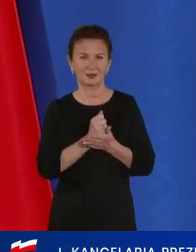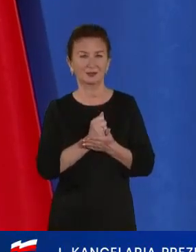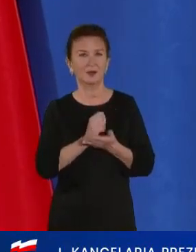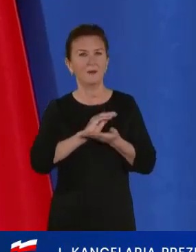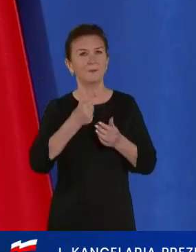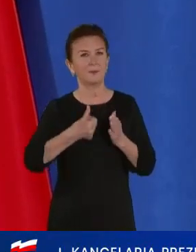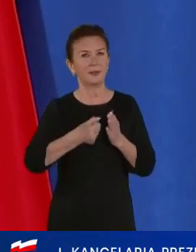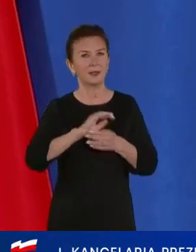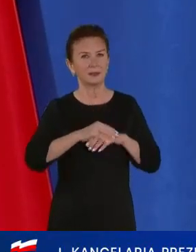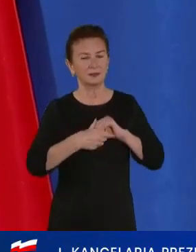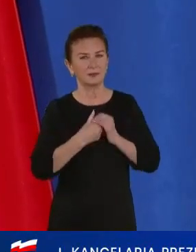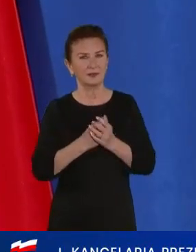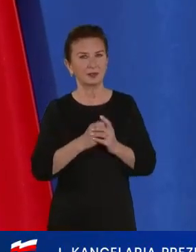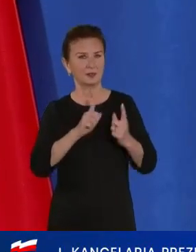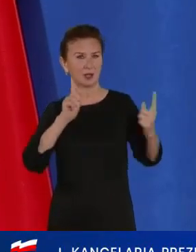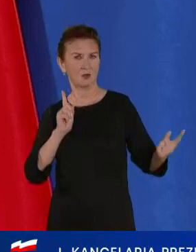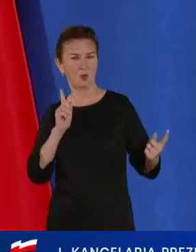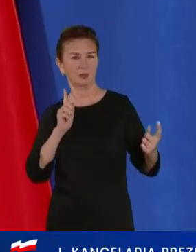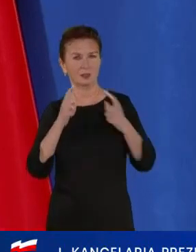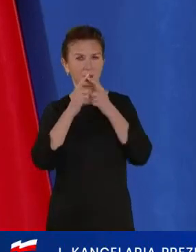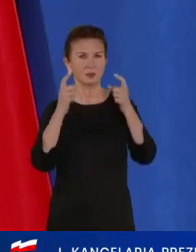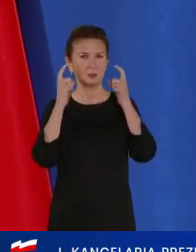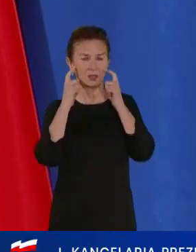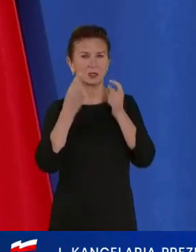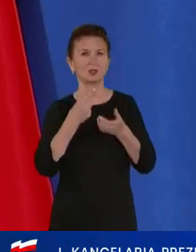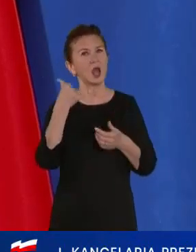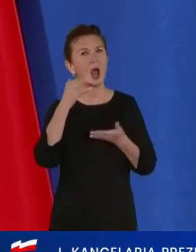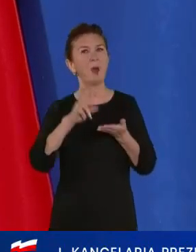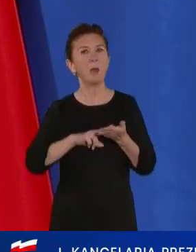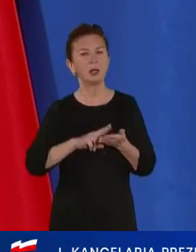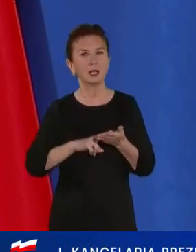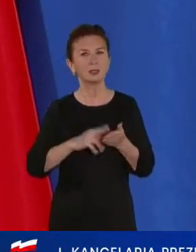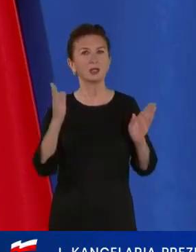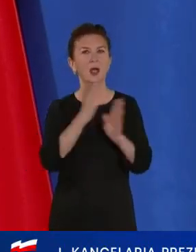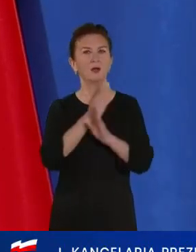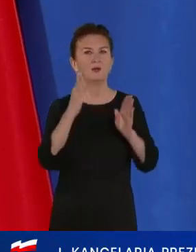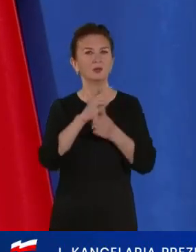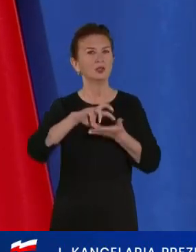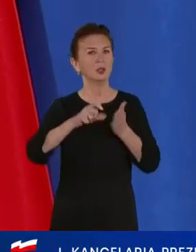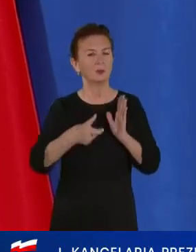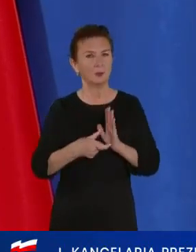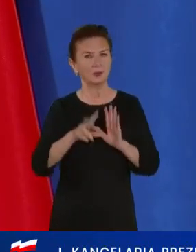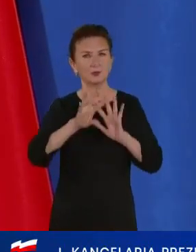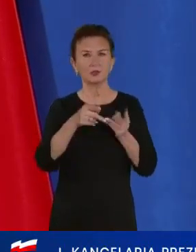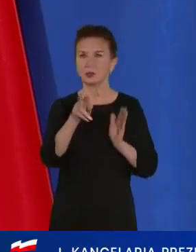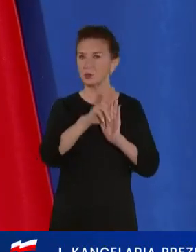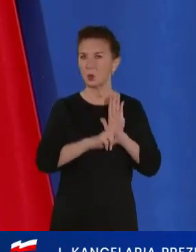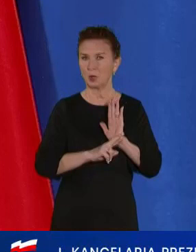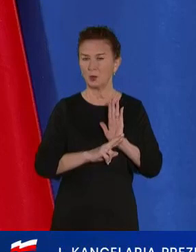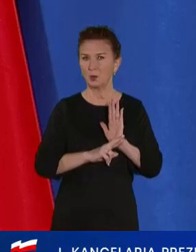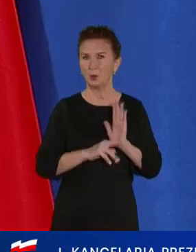dystans, maseczka, aplikacja, wietrzenie pomieszczeń, to wszystko są reguły, które mówią o